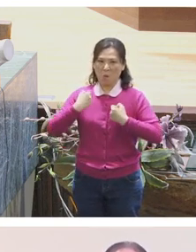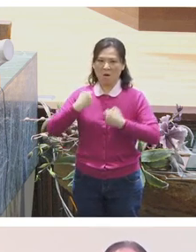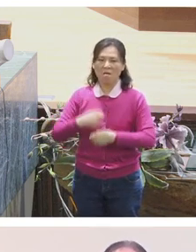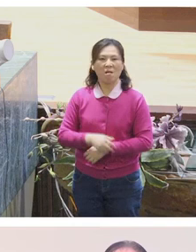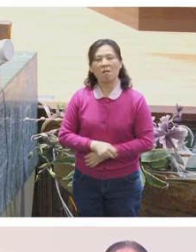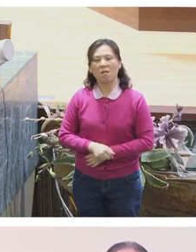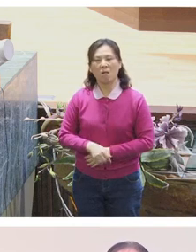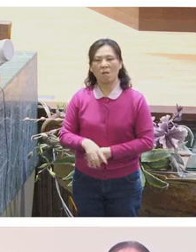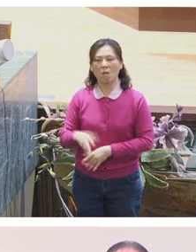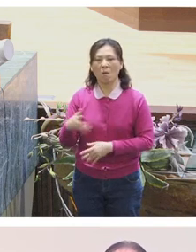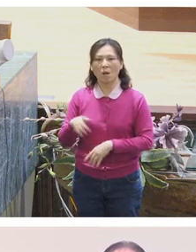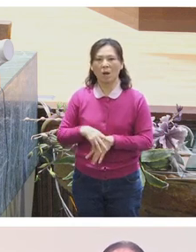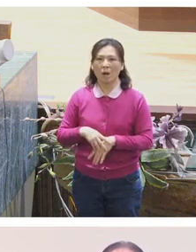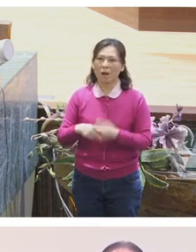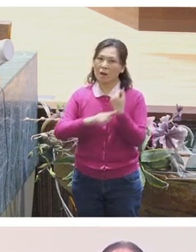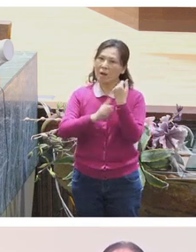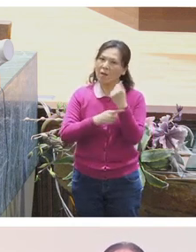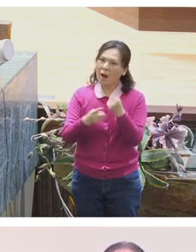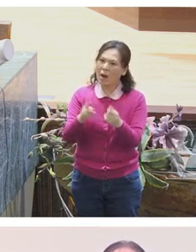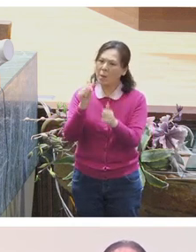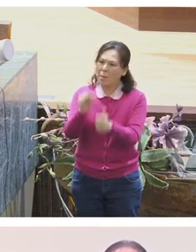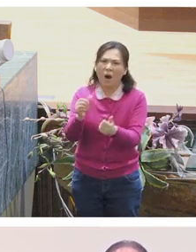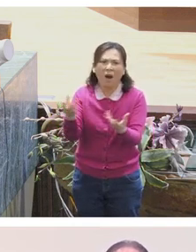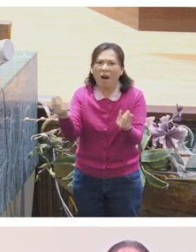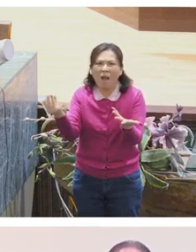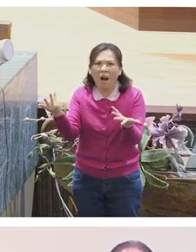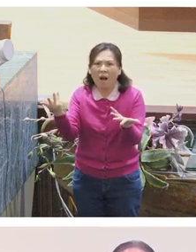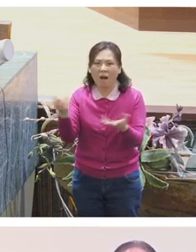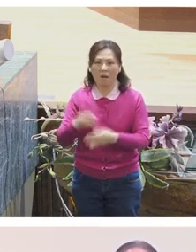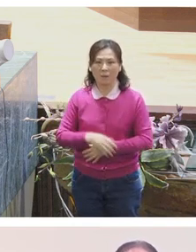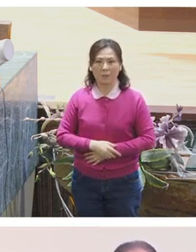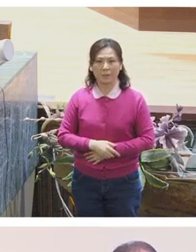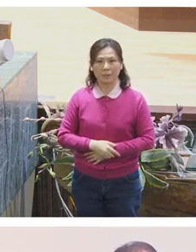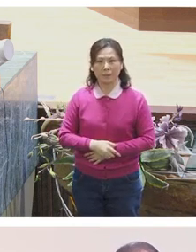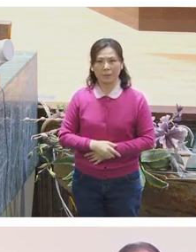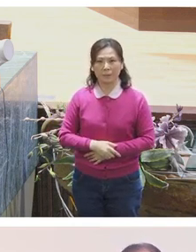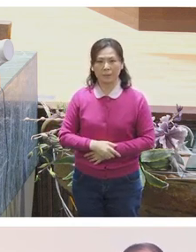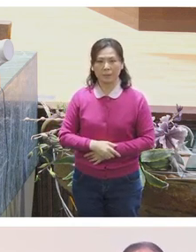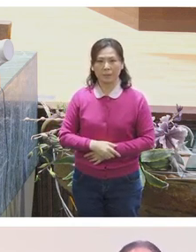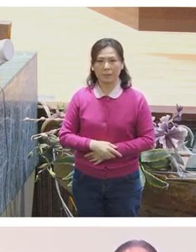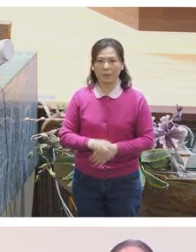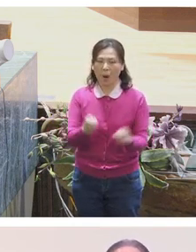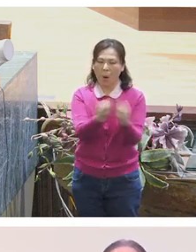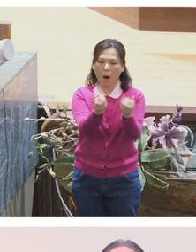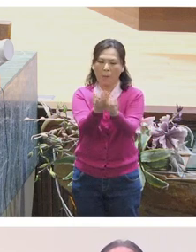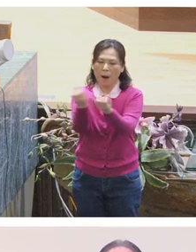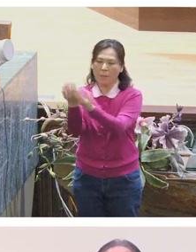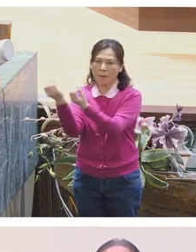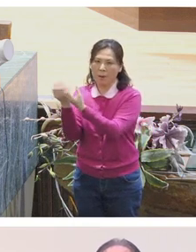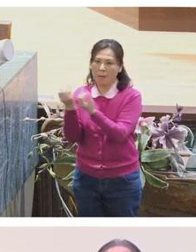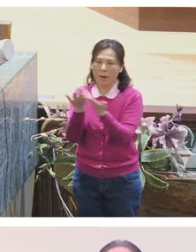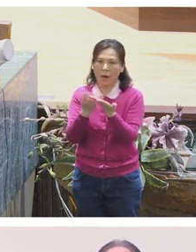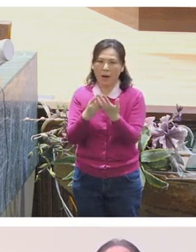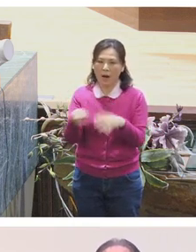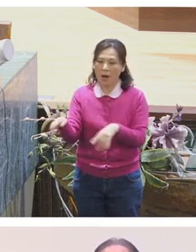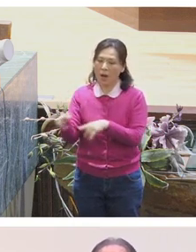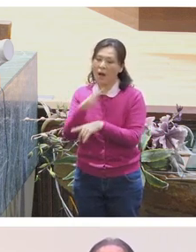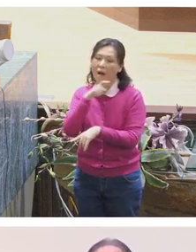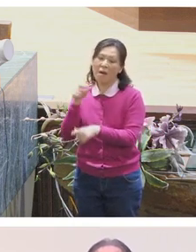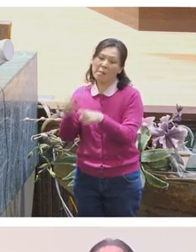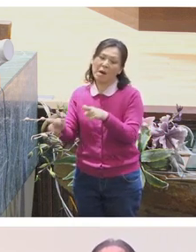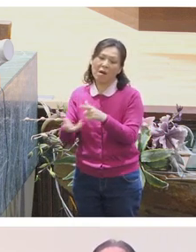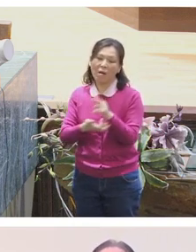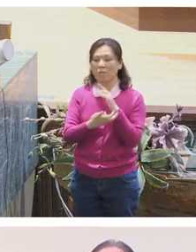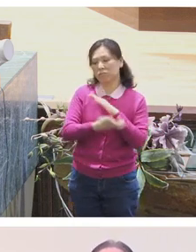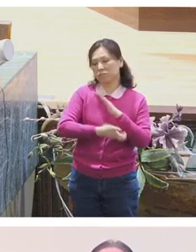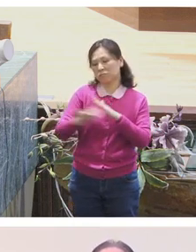法律没有行者，所以这些事件发生以后，业者只要搬回家就